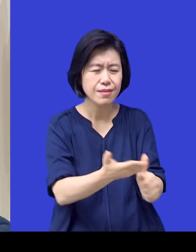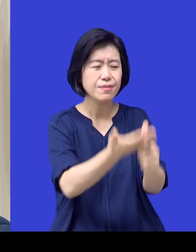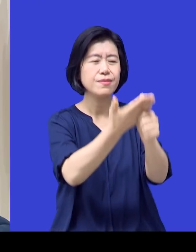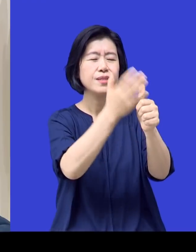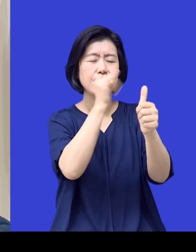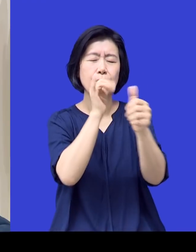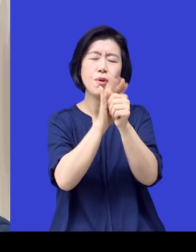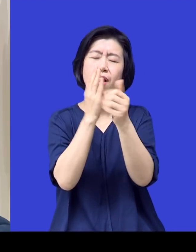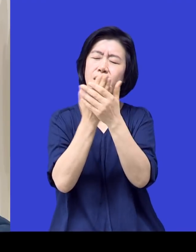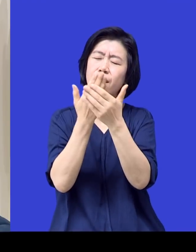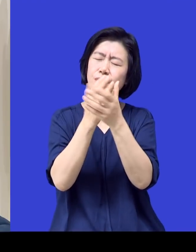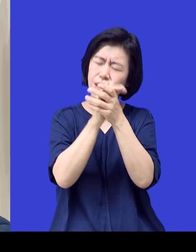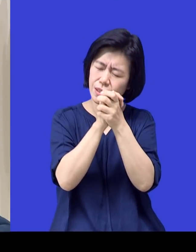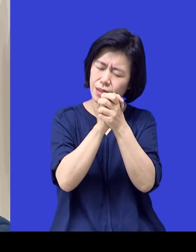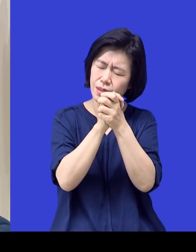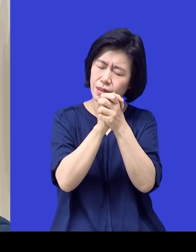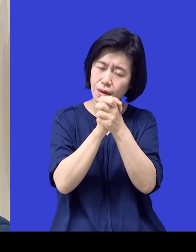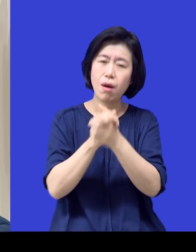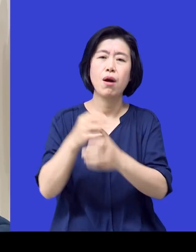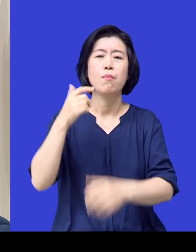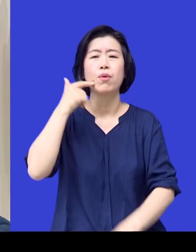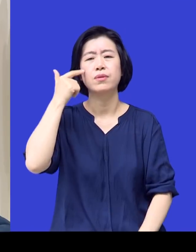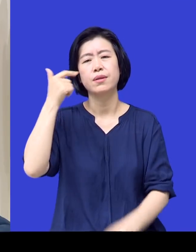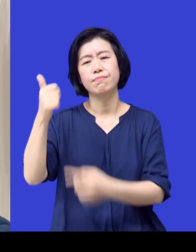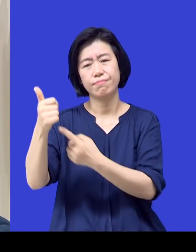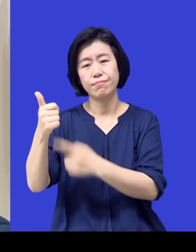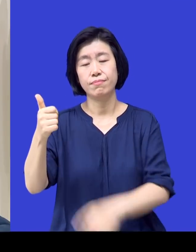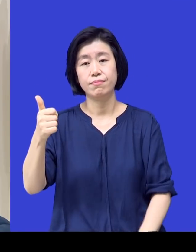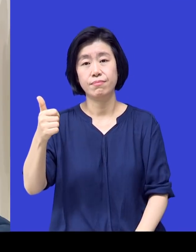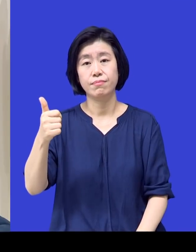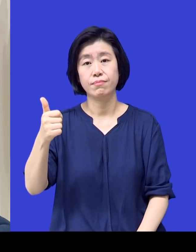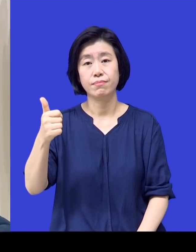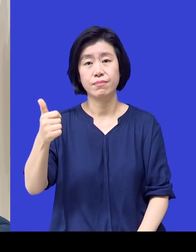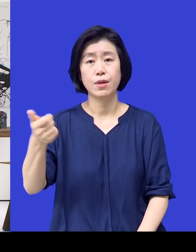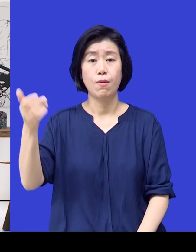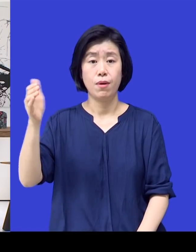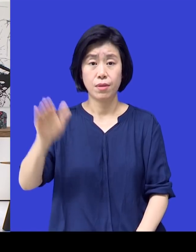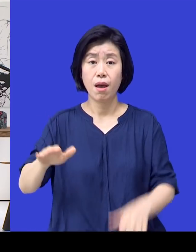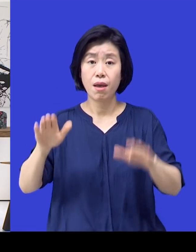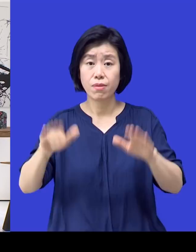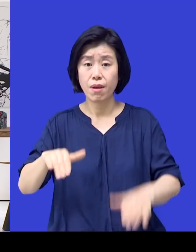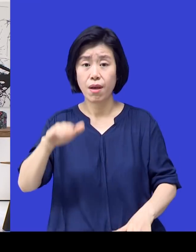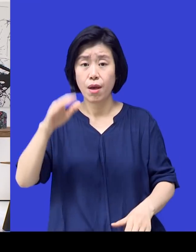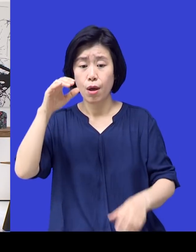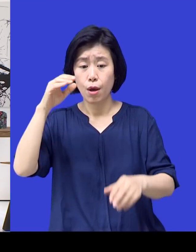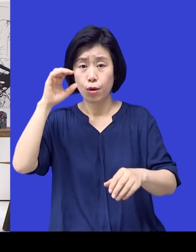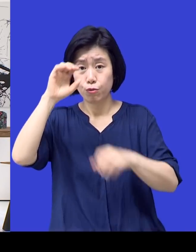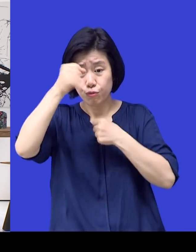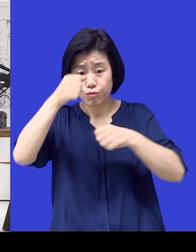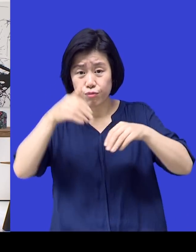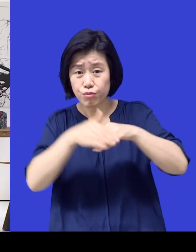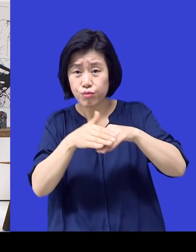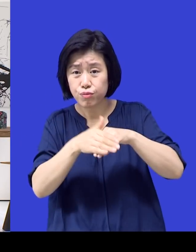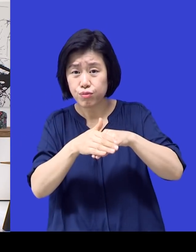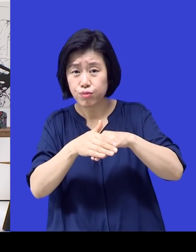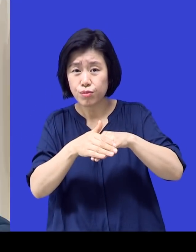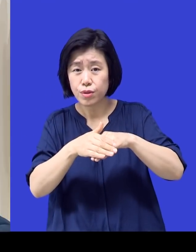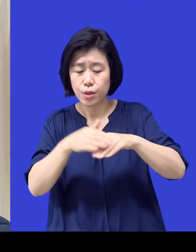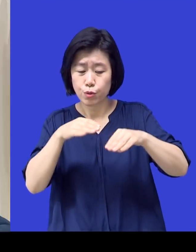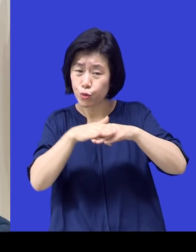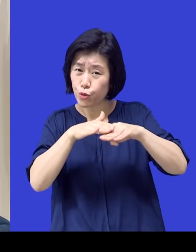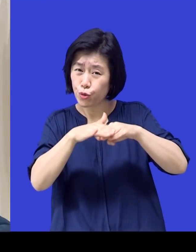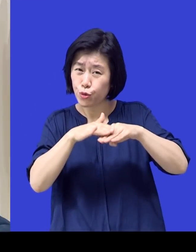거예요. 근데 이분이 구두를 닦기를 이제 스탑하게 됐어요. 저희가 또 나중에 알게